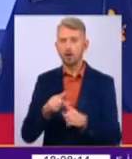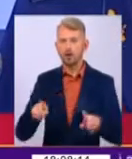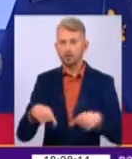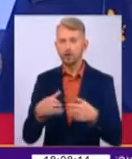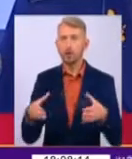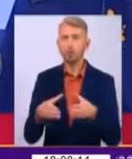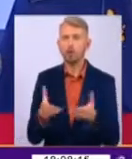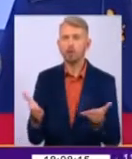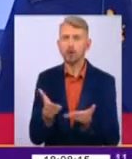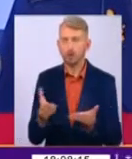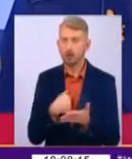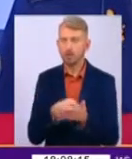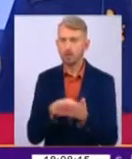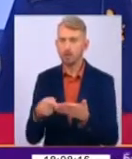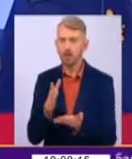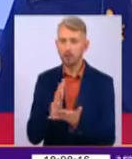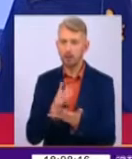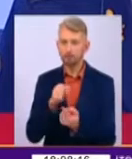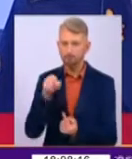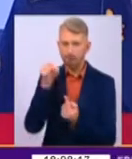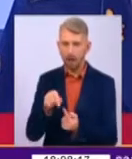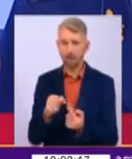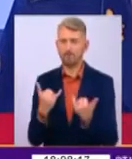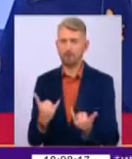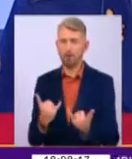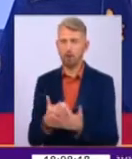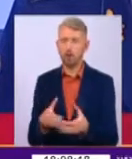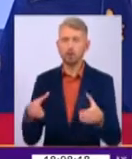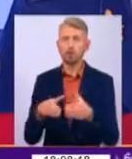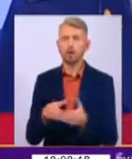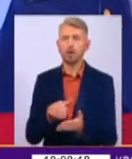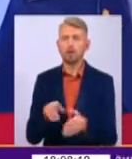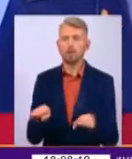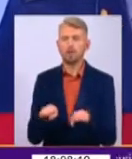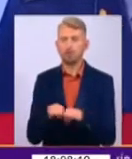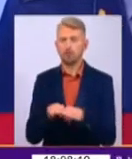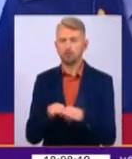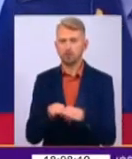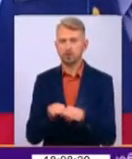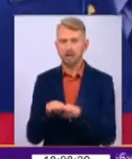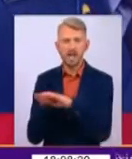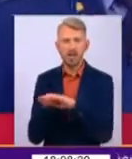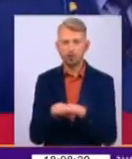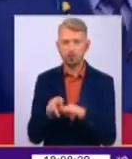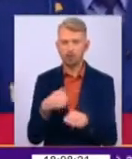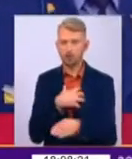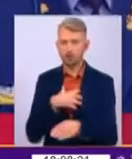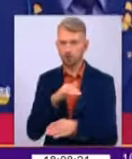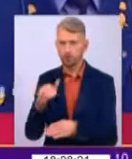групировка, яка є, підкреслюю, адекватною. Тобто групіровка майже рівною на стратегічному рівні. Там же йде